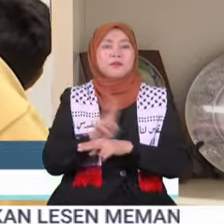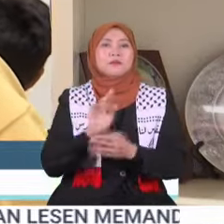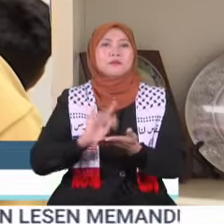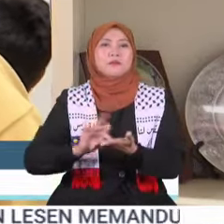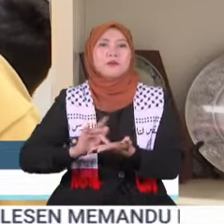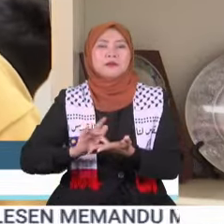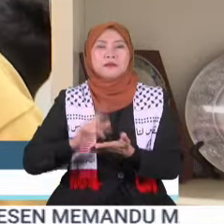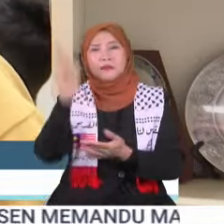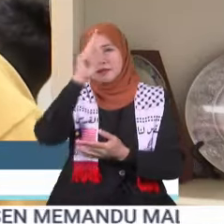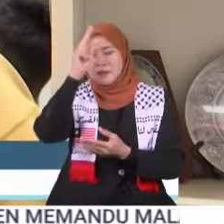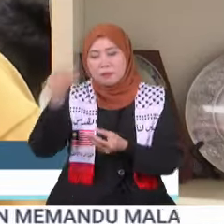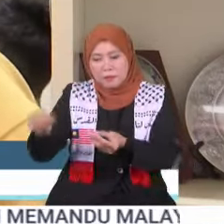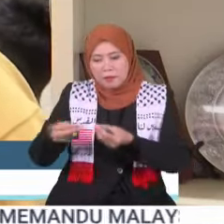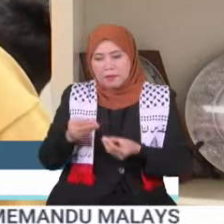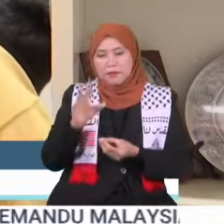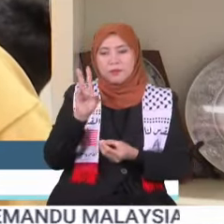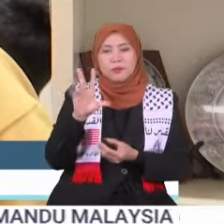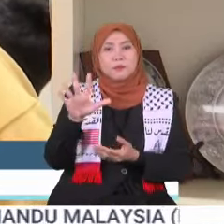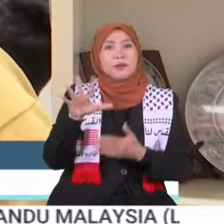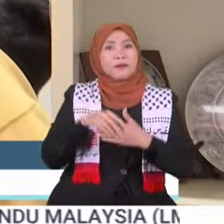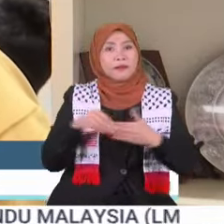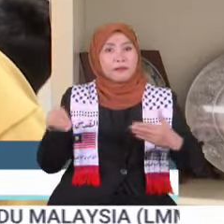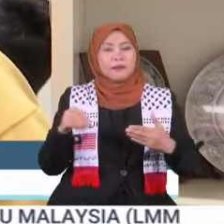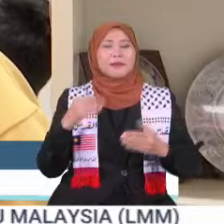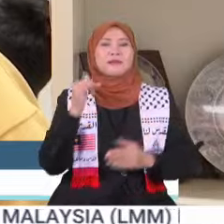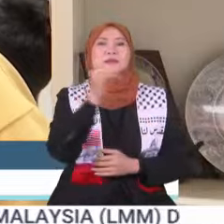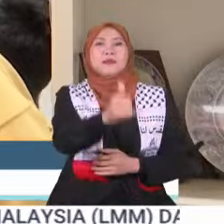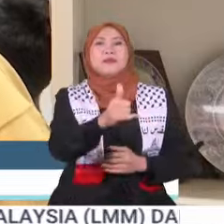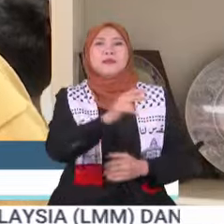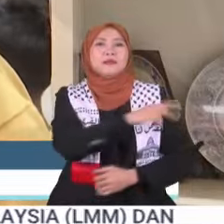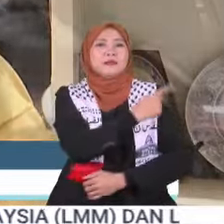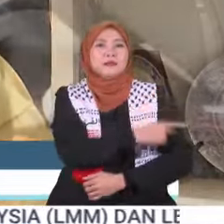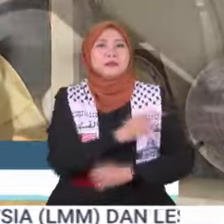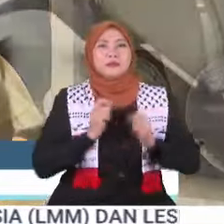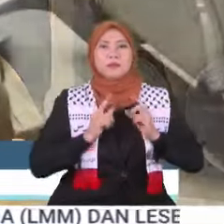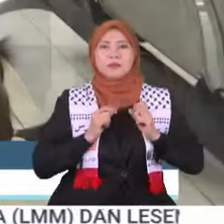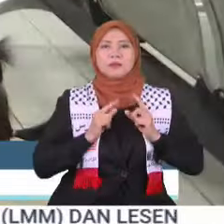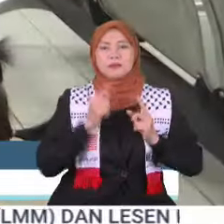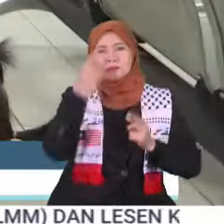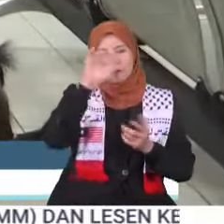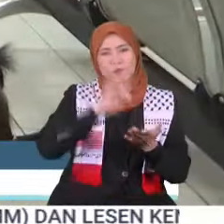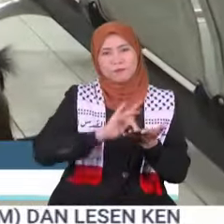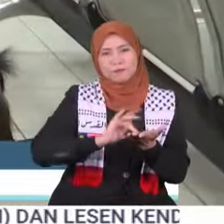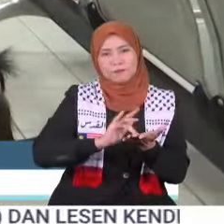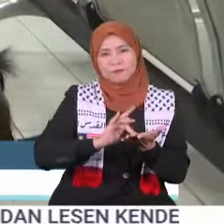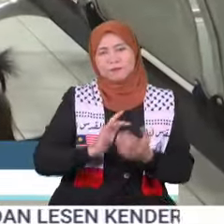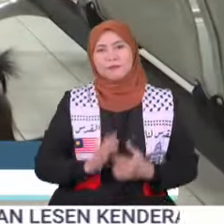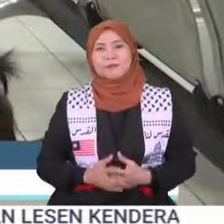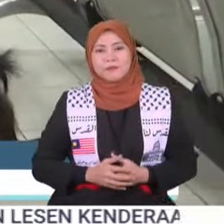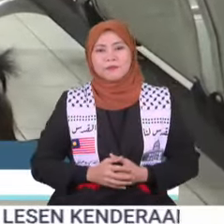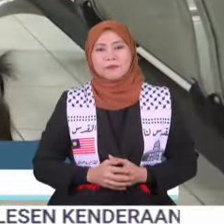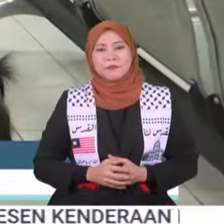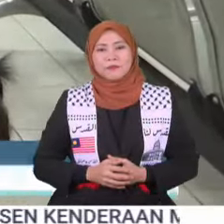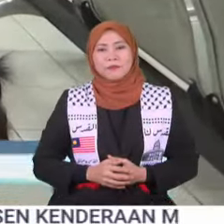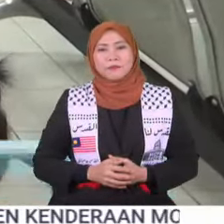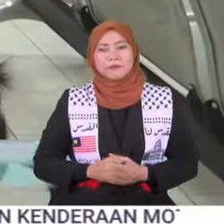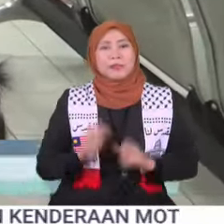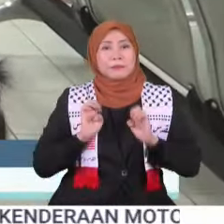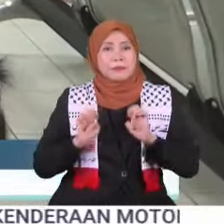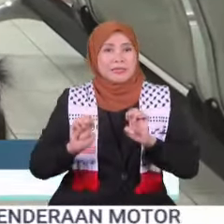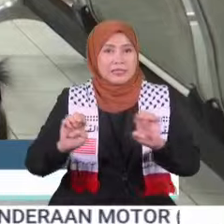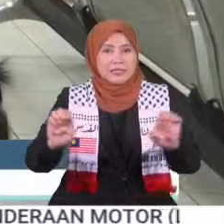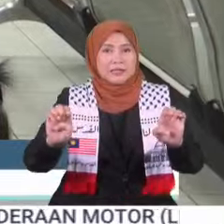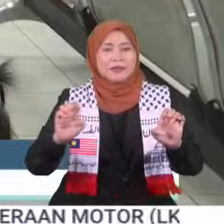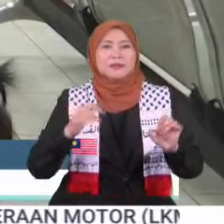ini, peruntukan yang kerajaan bagi RM75 itu, saya pergi ke klinik swasta untuk dapatkan rawatan. Selalu kalau macam emergency,